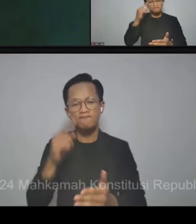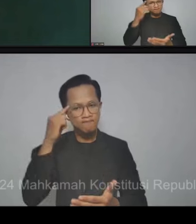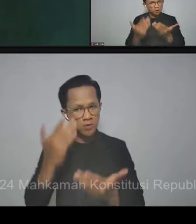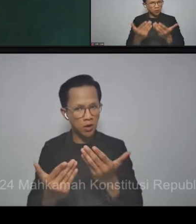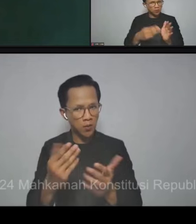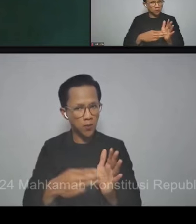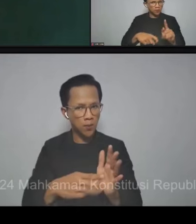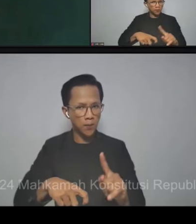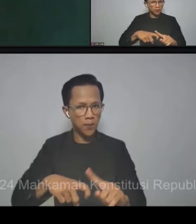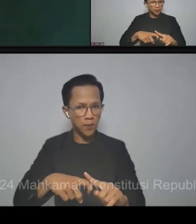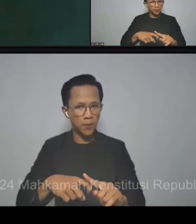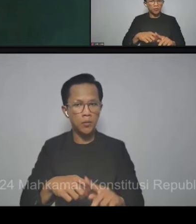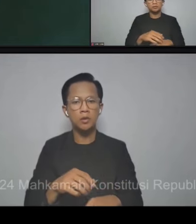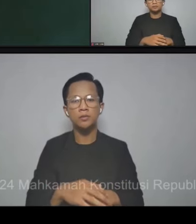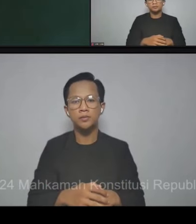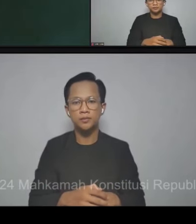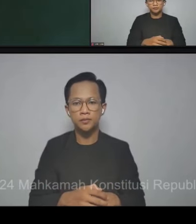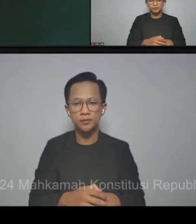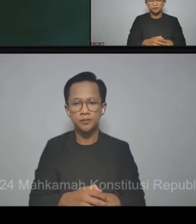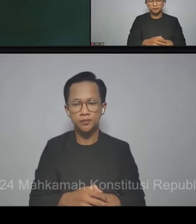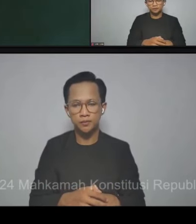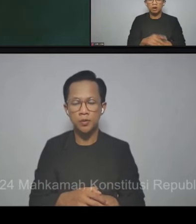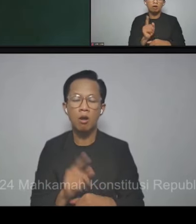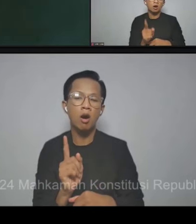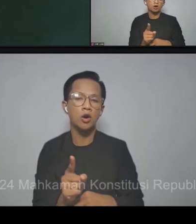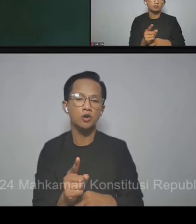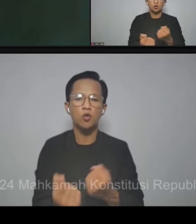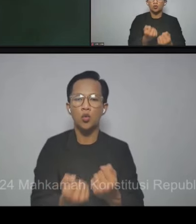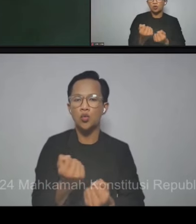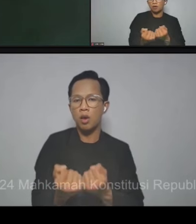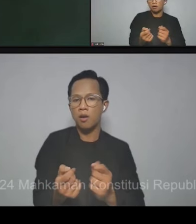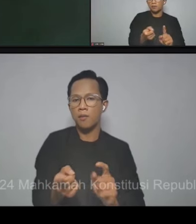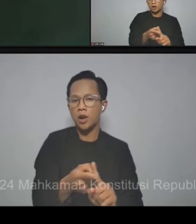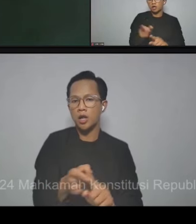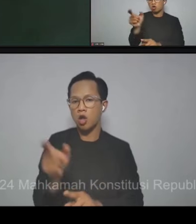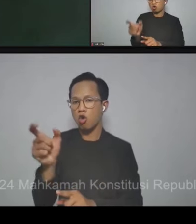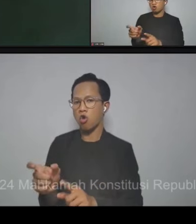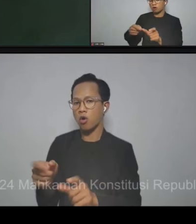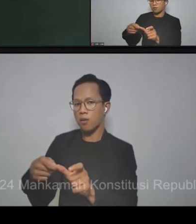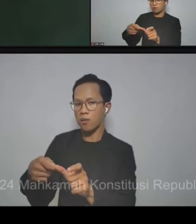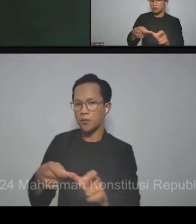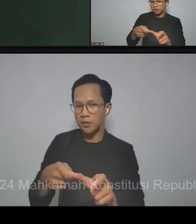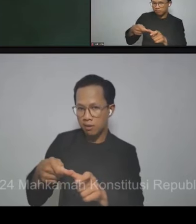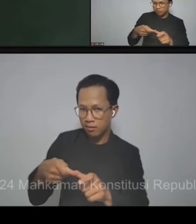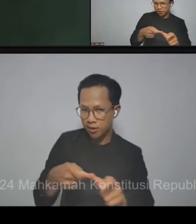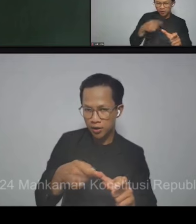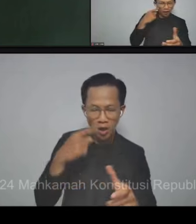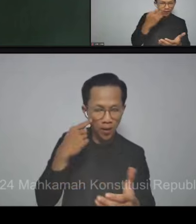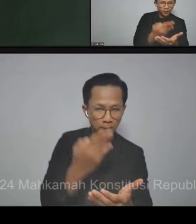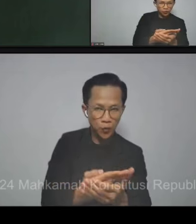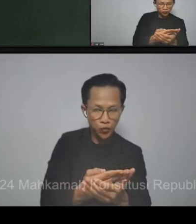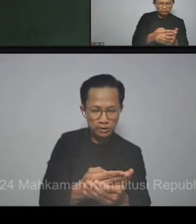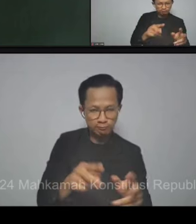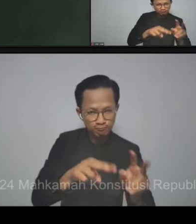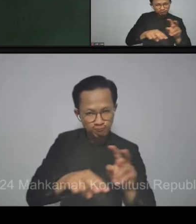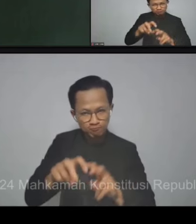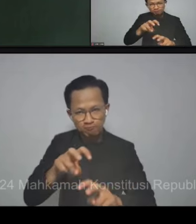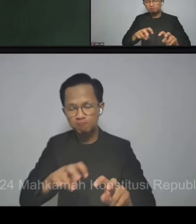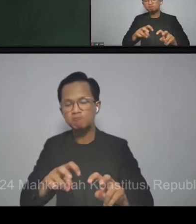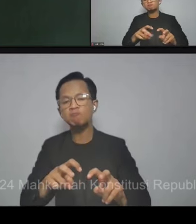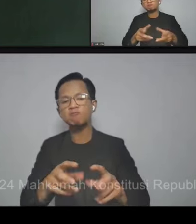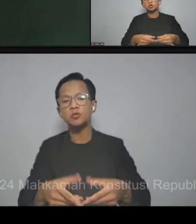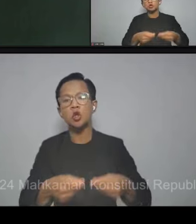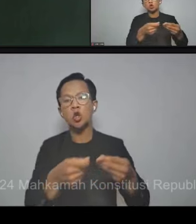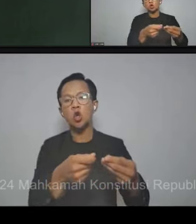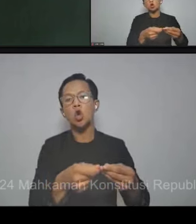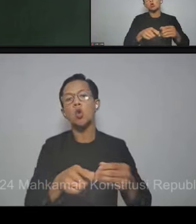dari para pemohan bermuara pada adanya upaya paksa oleh penyelidik dalam melakukan pemeriksaan bukti permulaan yang tidak selalu dapat diajukan PR peradilan ke di